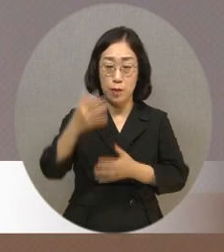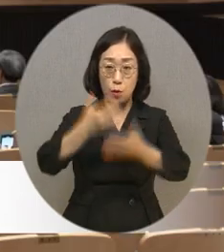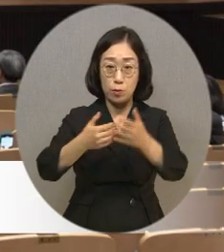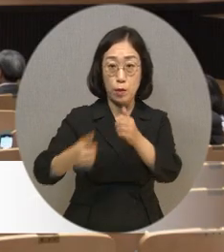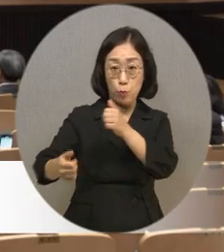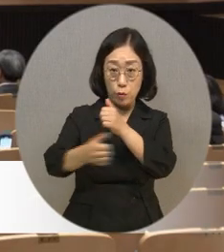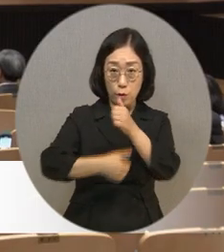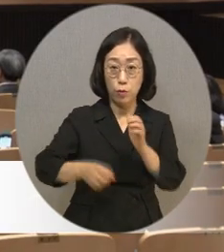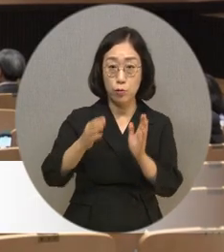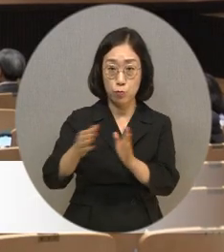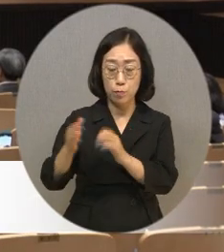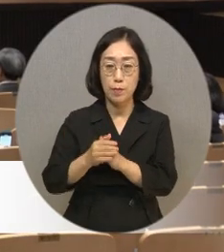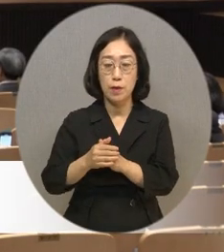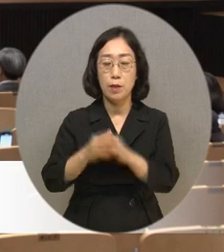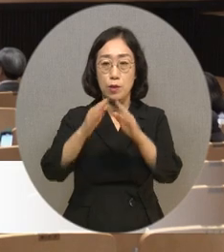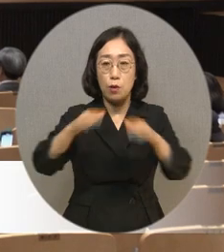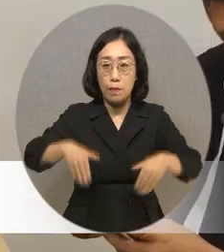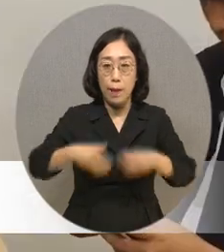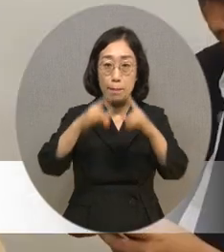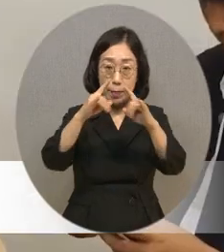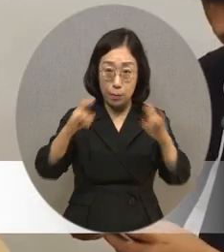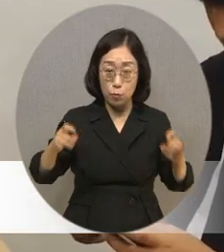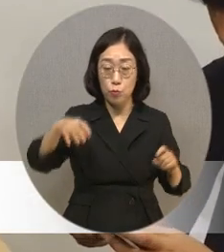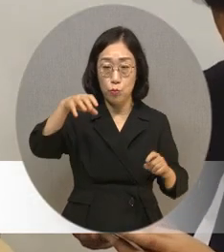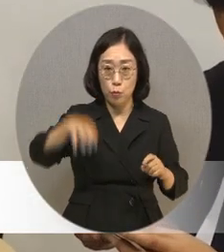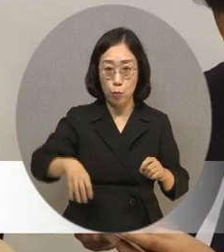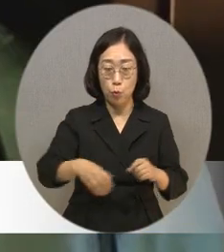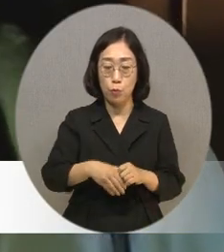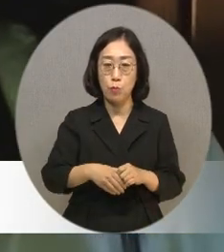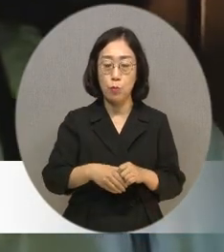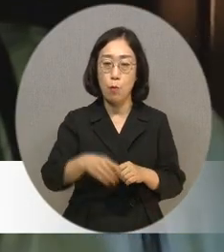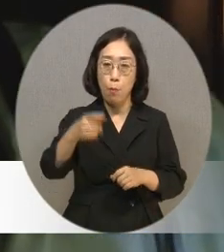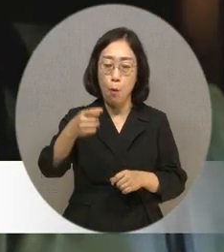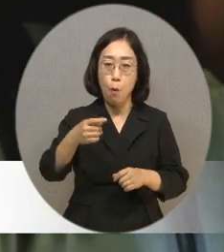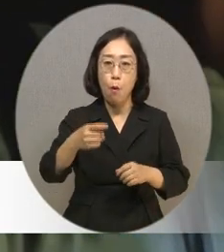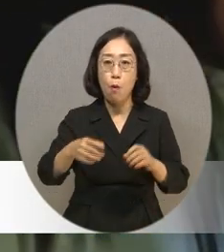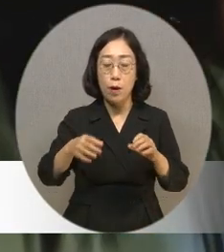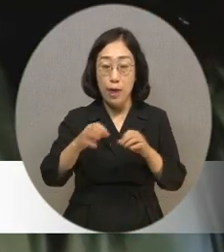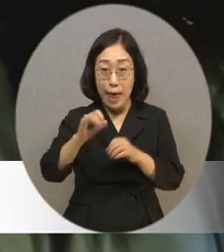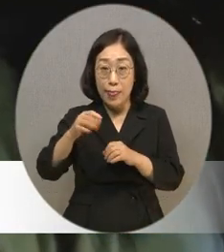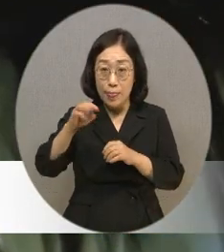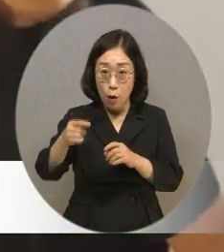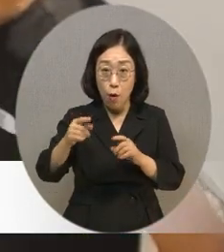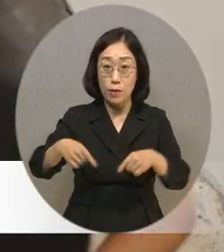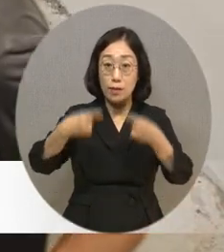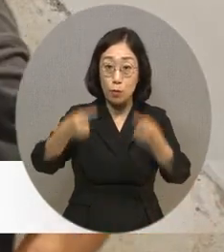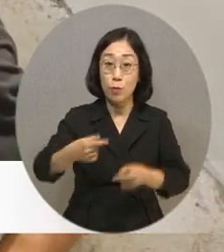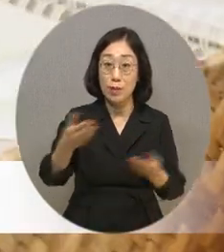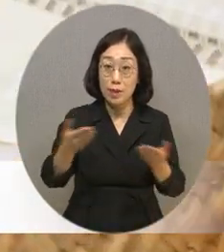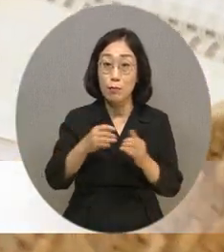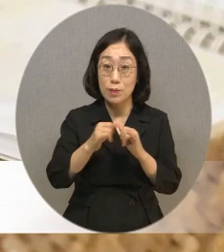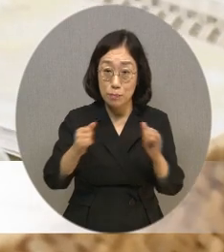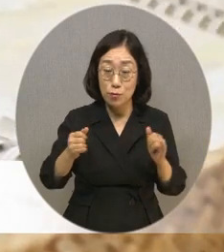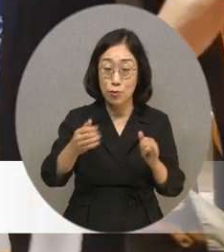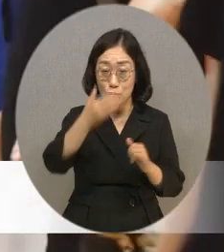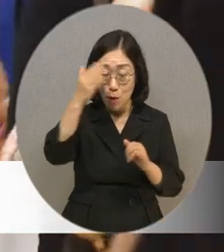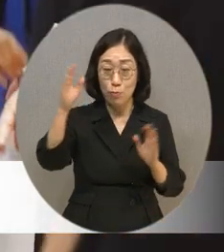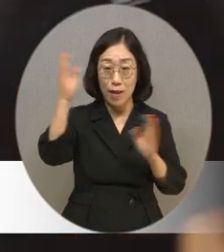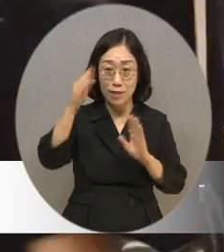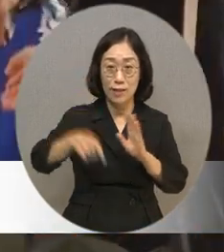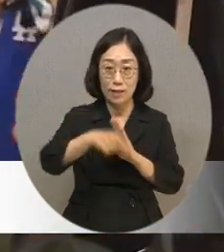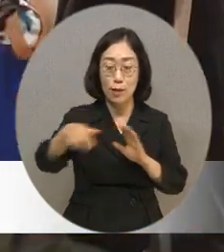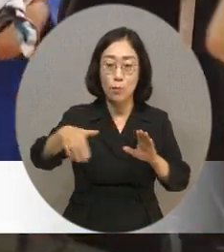주관하는 전남 연기 캠프는 엔터테이너를 꿈꾸는 지역청소년 50여명을 대상으로 해남